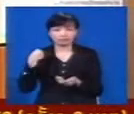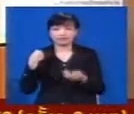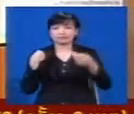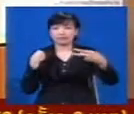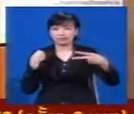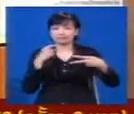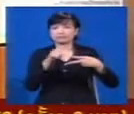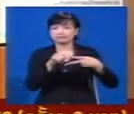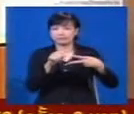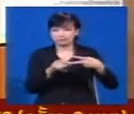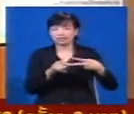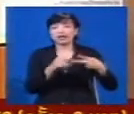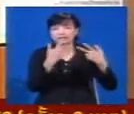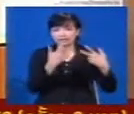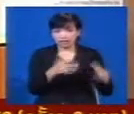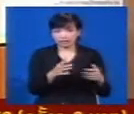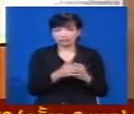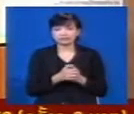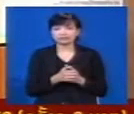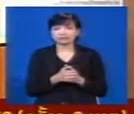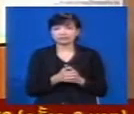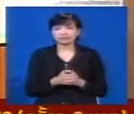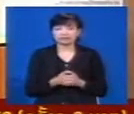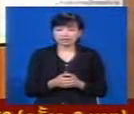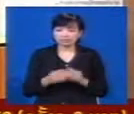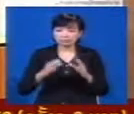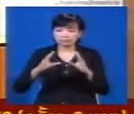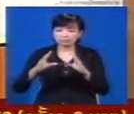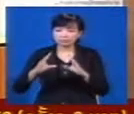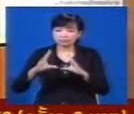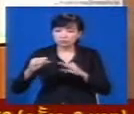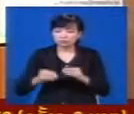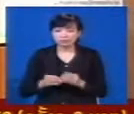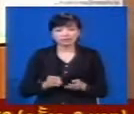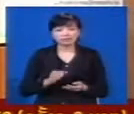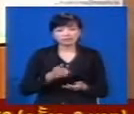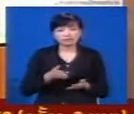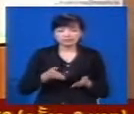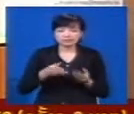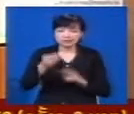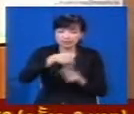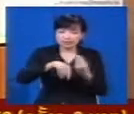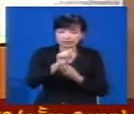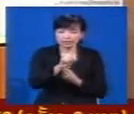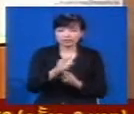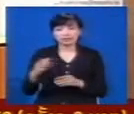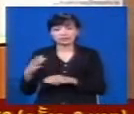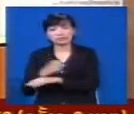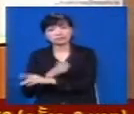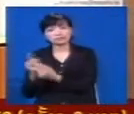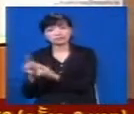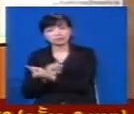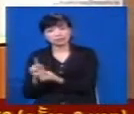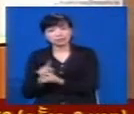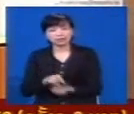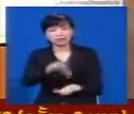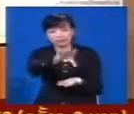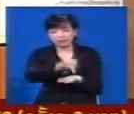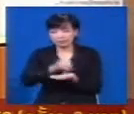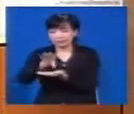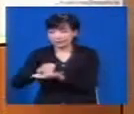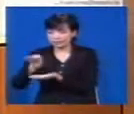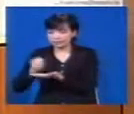ล้วเราก็จะนำความเห็นของที่ประชุมแต่ละด้านที่เกิดขึ้นมาทั้งด้านเศรษฐกิจการเมืองและสังคมเนี่ยมาแ